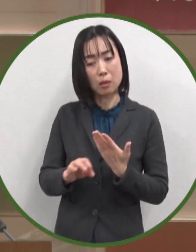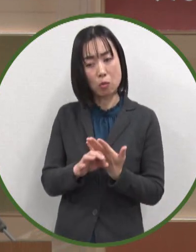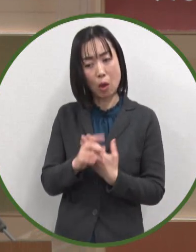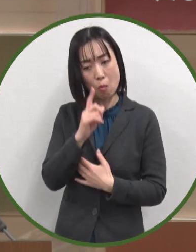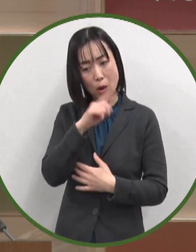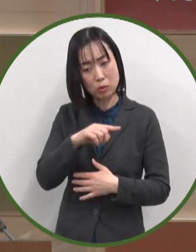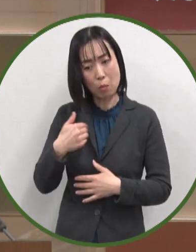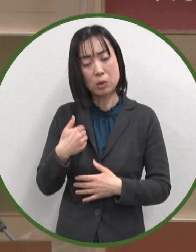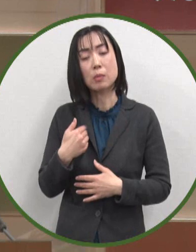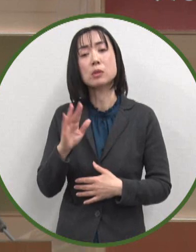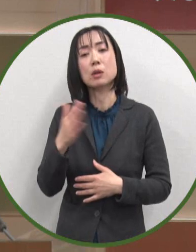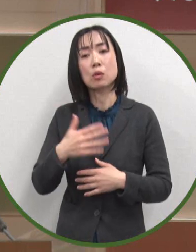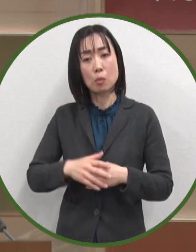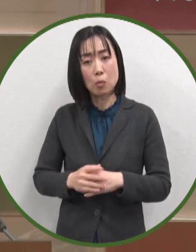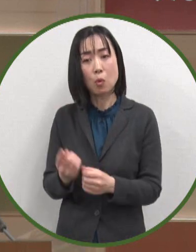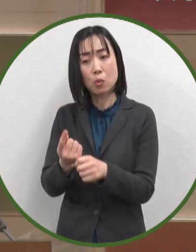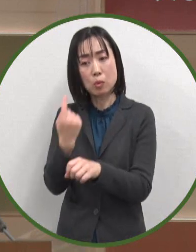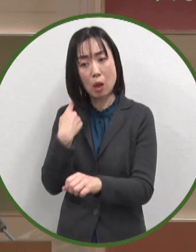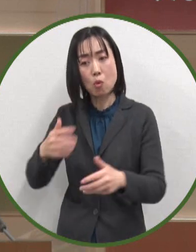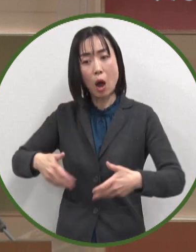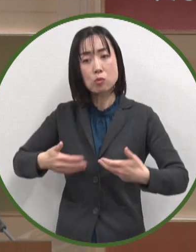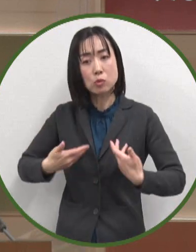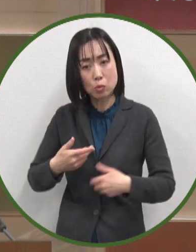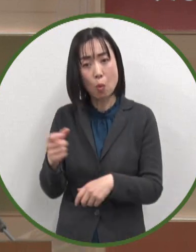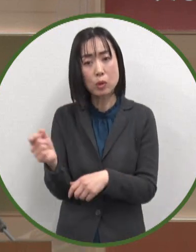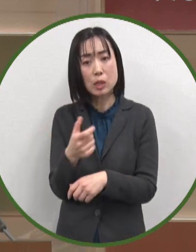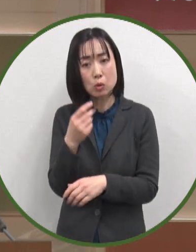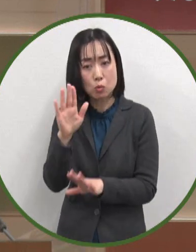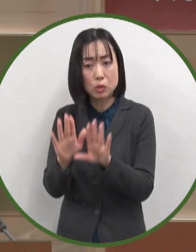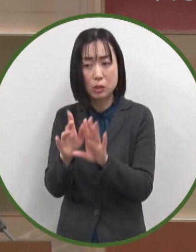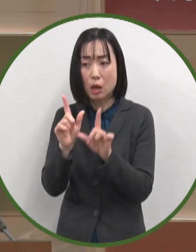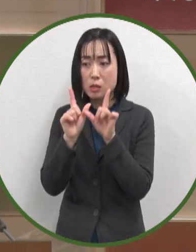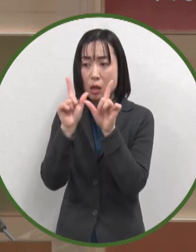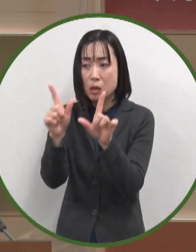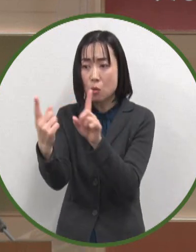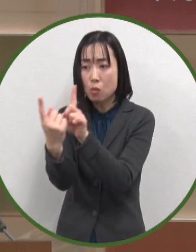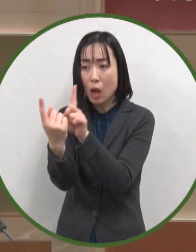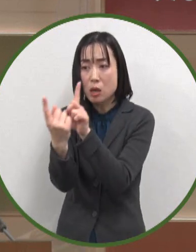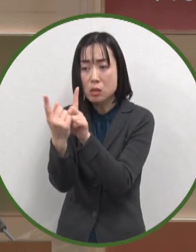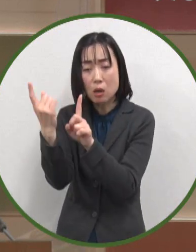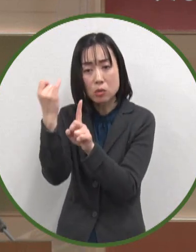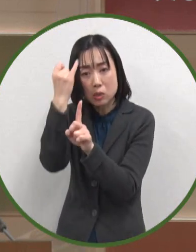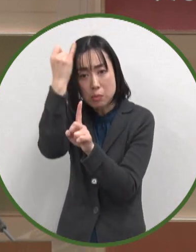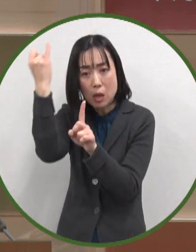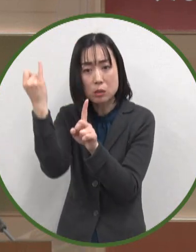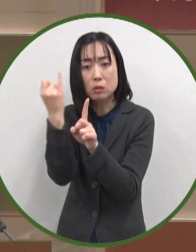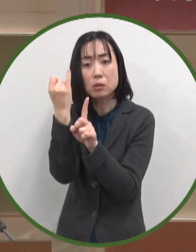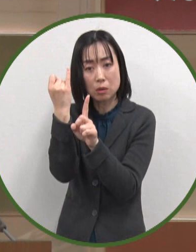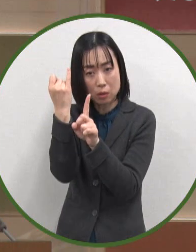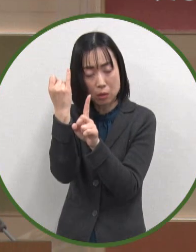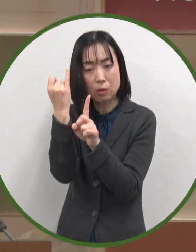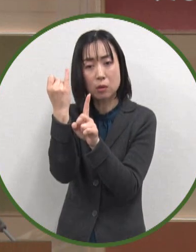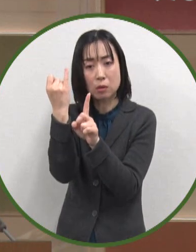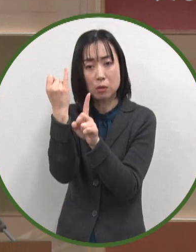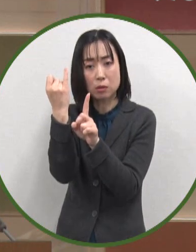が、去年の春の緊急事態宣言での対策をイメージしていただくと、まあ、つまり、